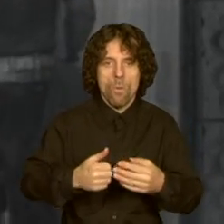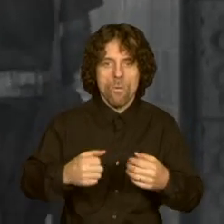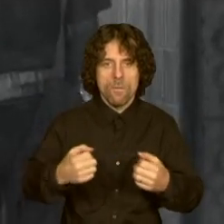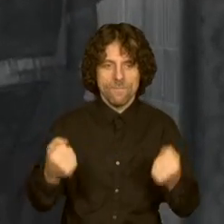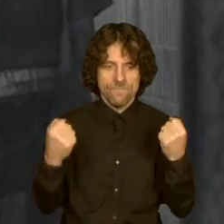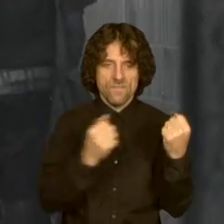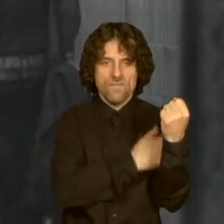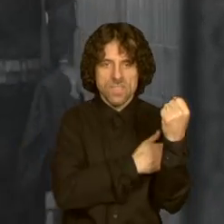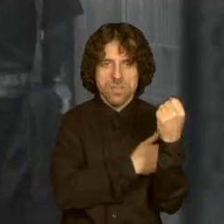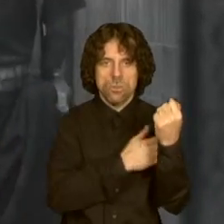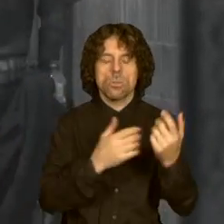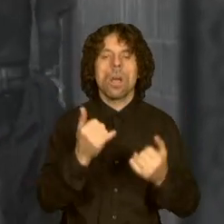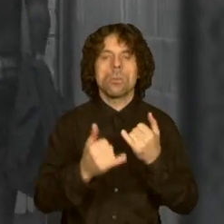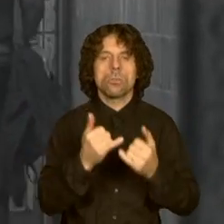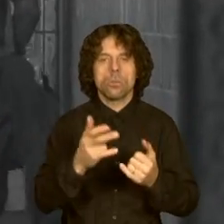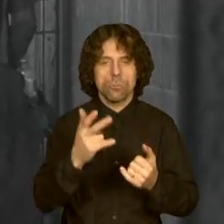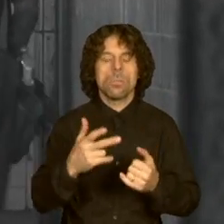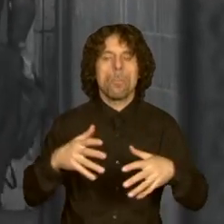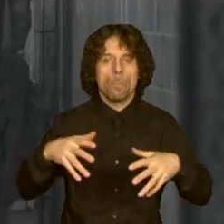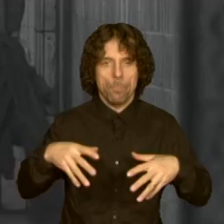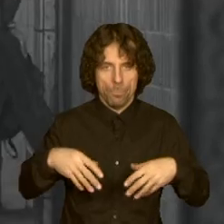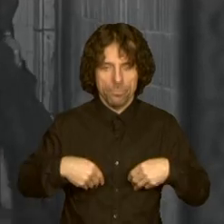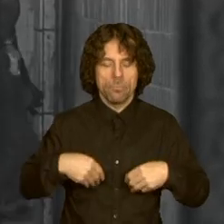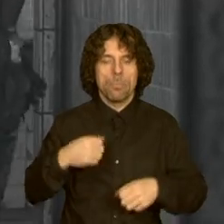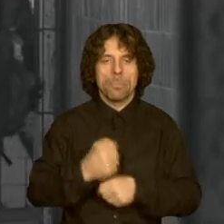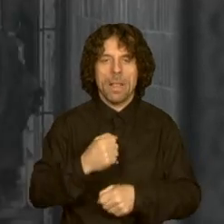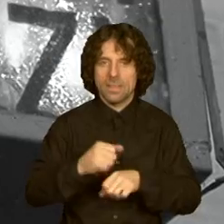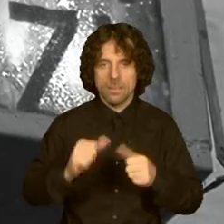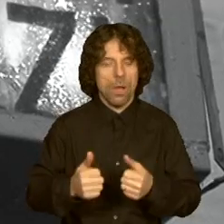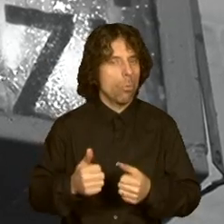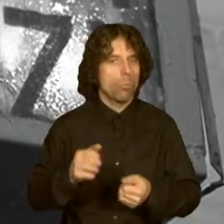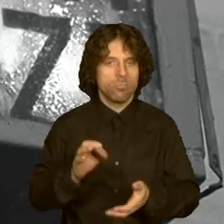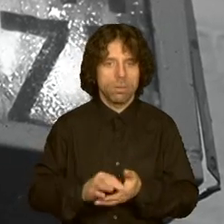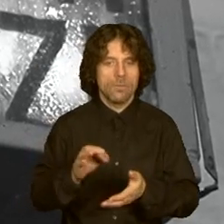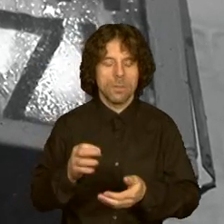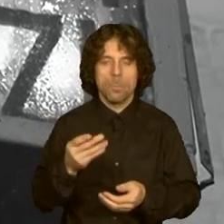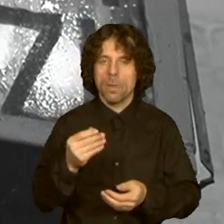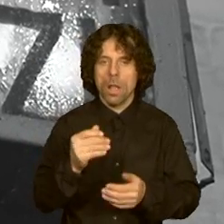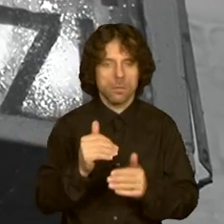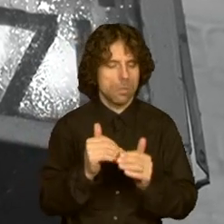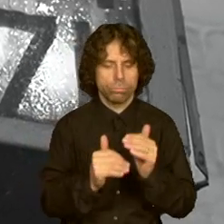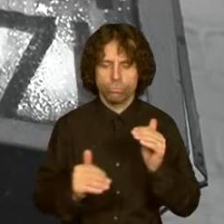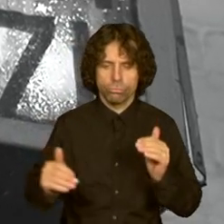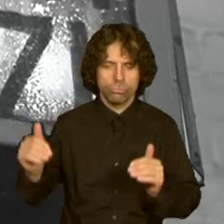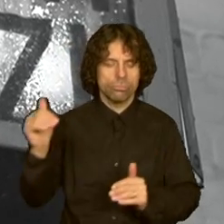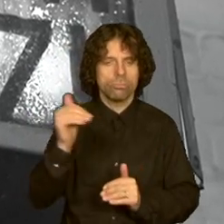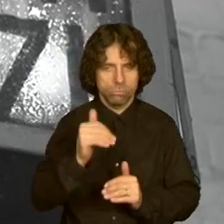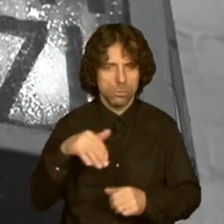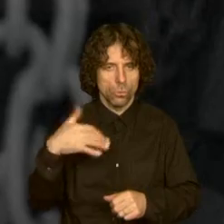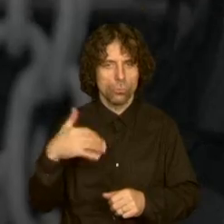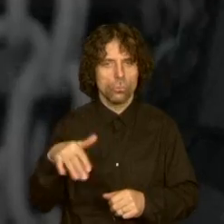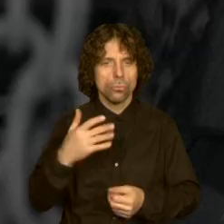już uzyskało się tę pracę, można było czuć się pewnie. Płace dozoru znacznie przewyższały